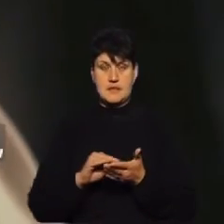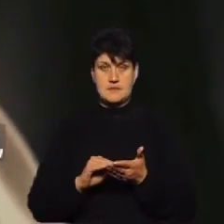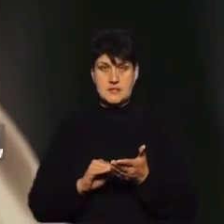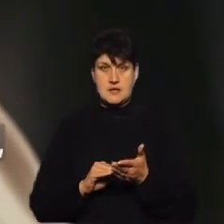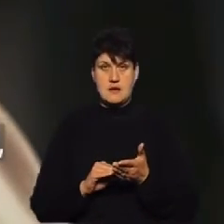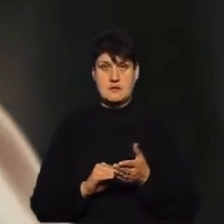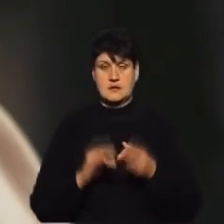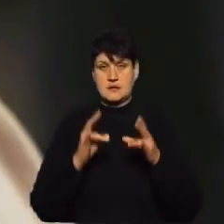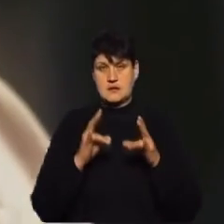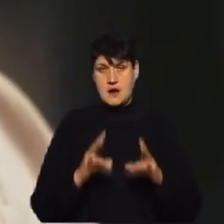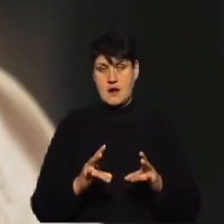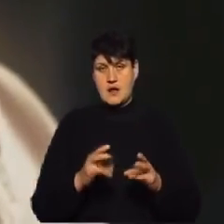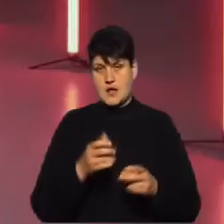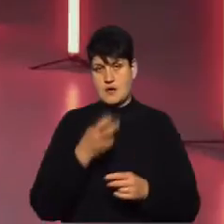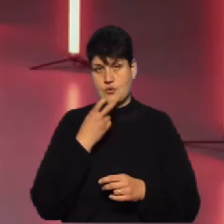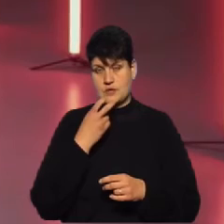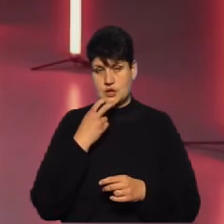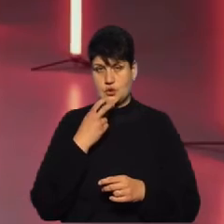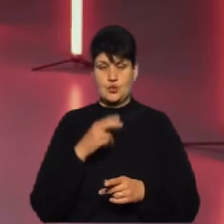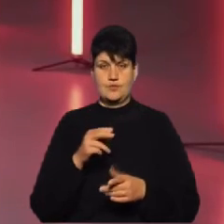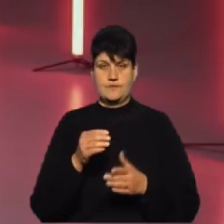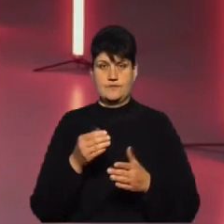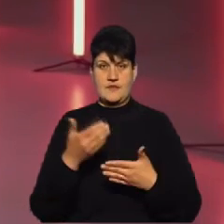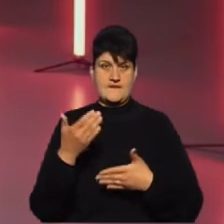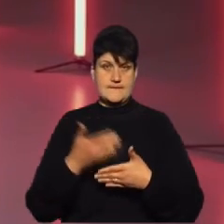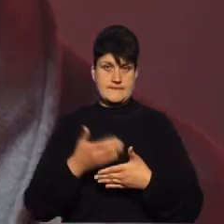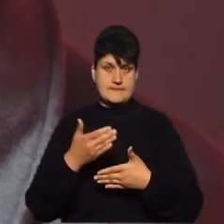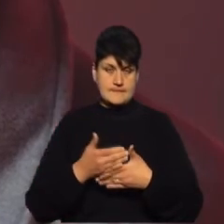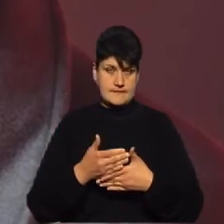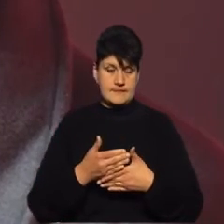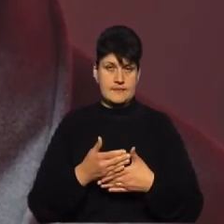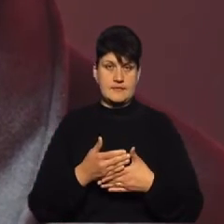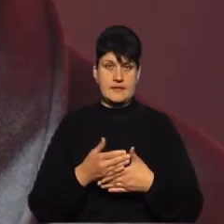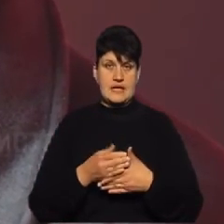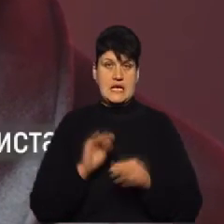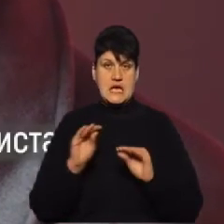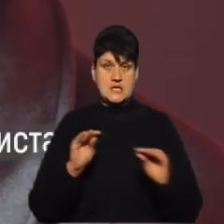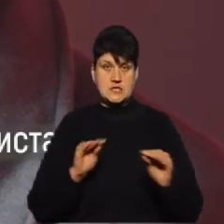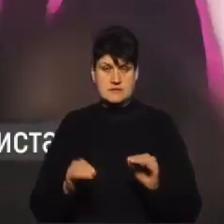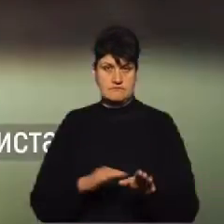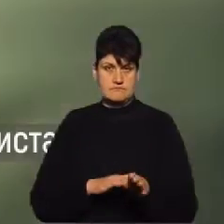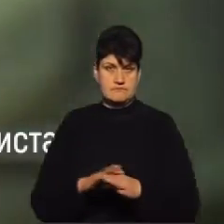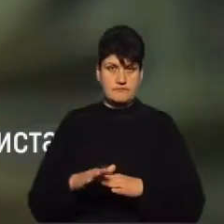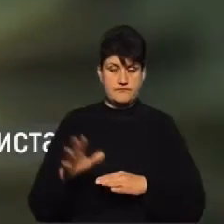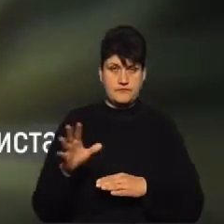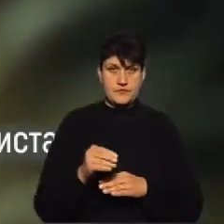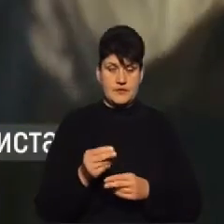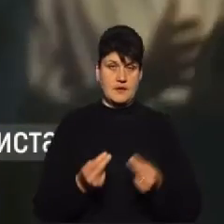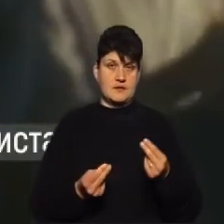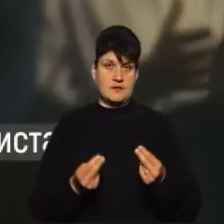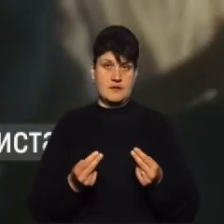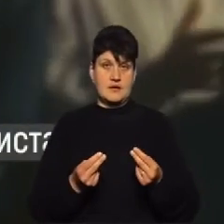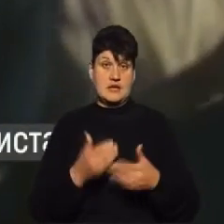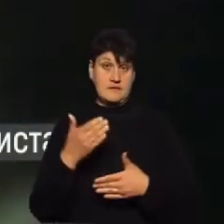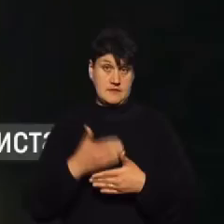з автором. Режисер її втілив у життя. Ми відіграли прем'єру, і в один з моментів я